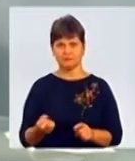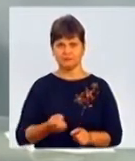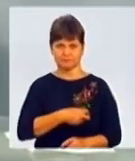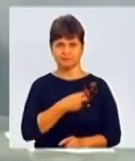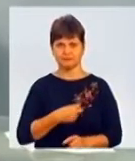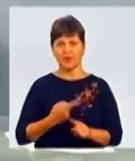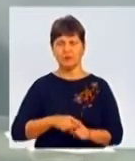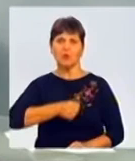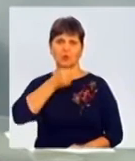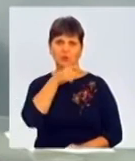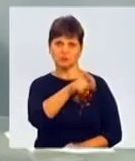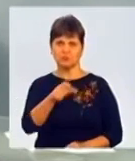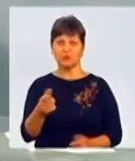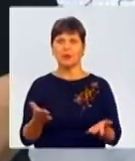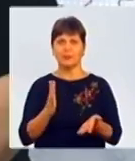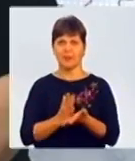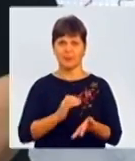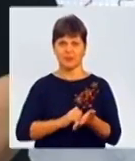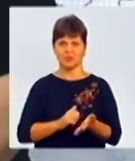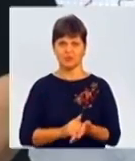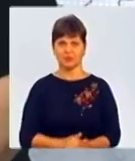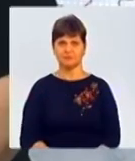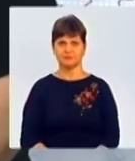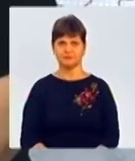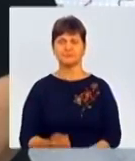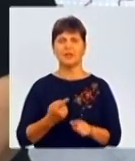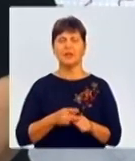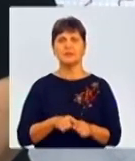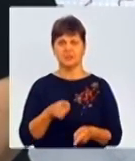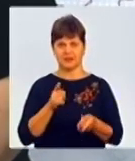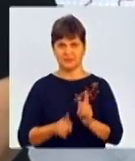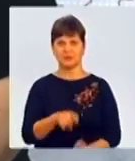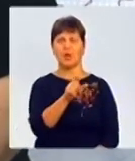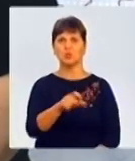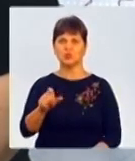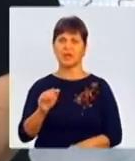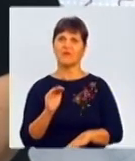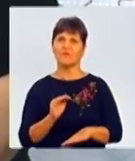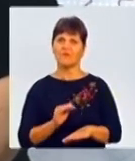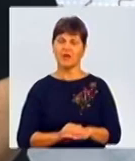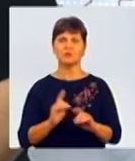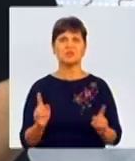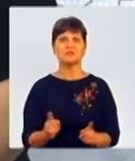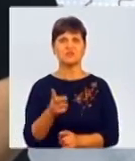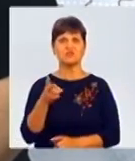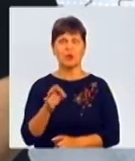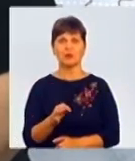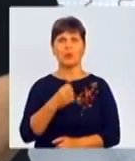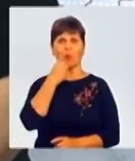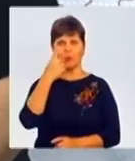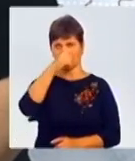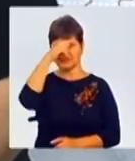дорослі люди. Якими є причини? Ну, це дійсно людський фактор, тому що, звичайно, коли спекотна погода, всі